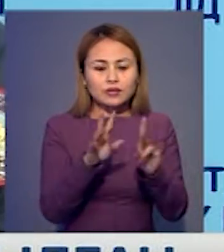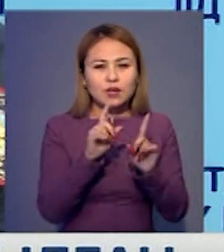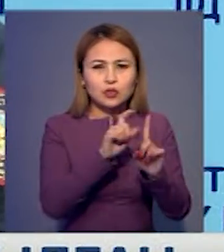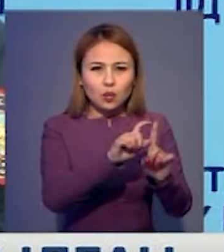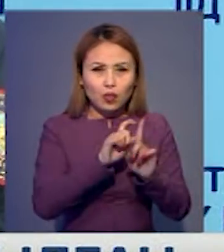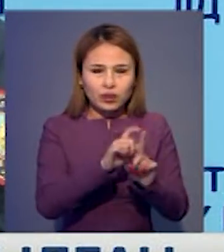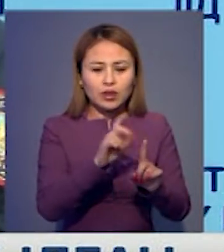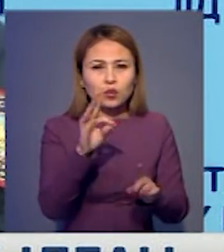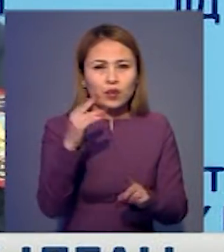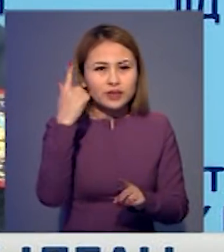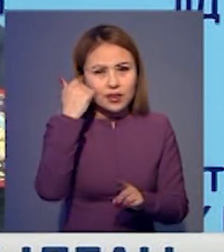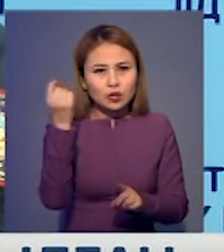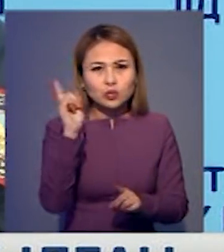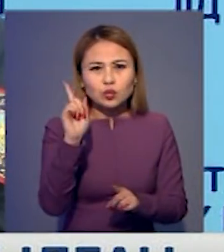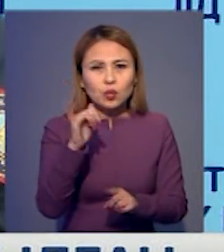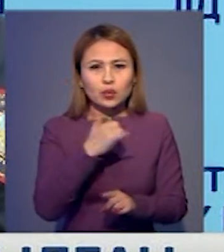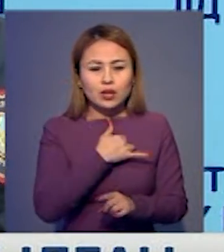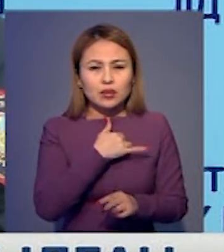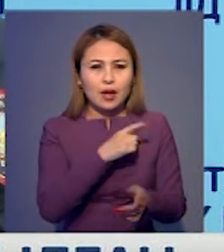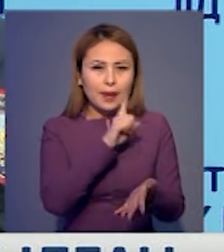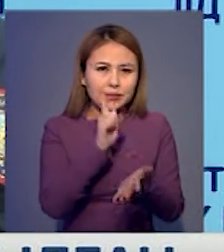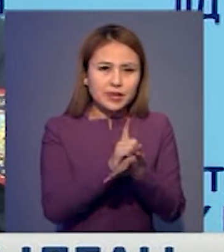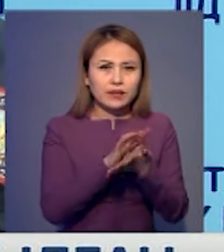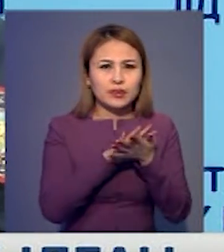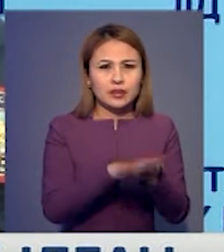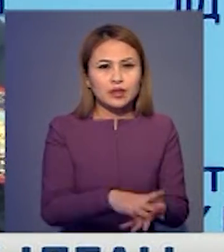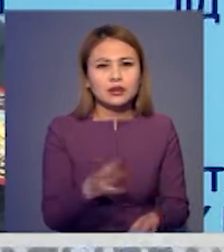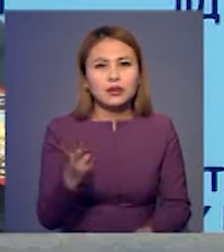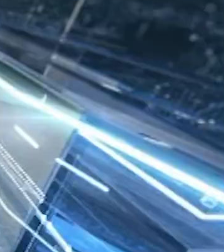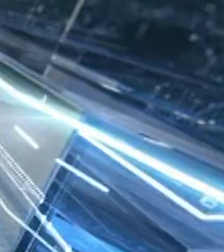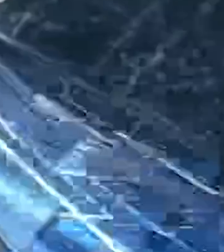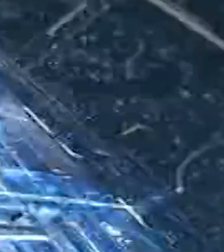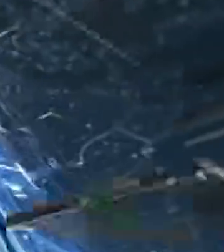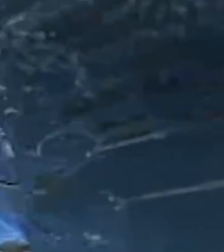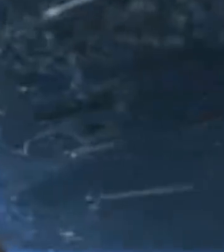Ал өзіңіз білесіздер, ол бізге келіп міндетті арызын жазу керек.